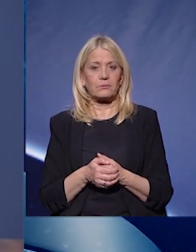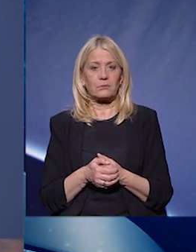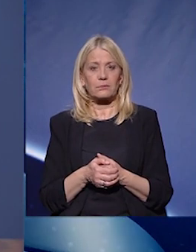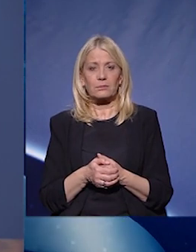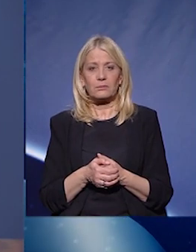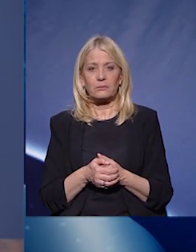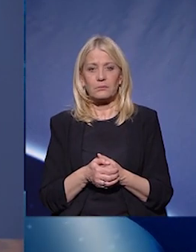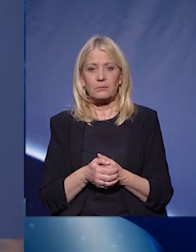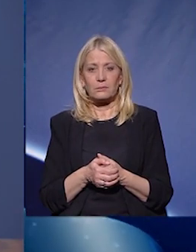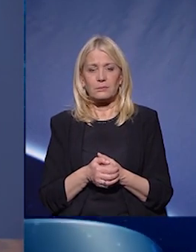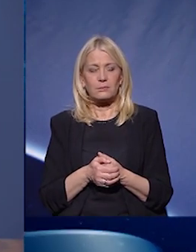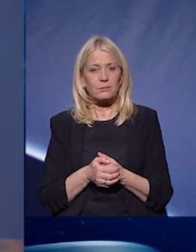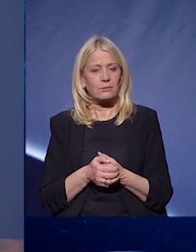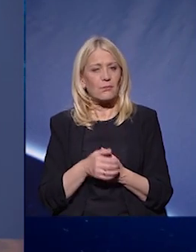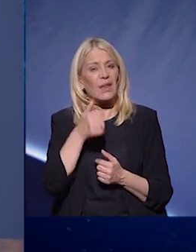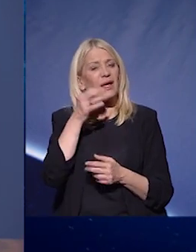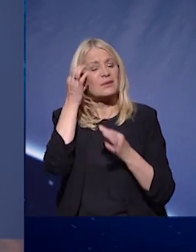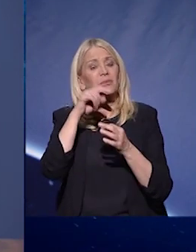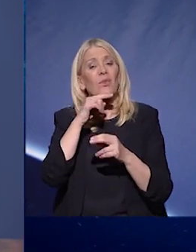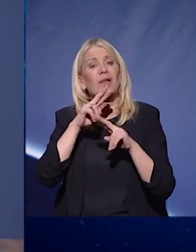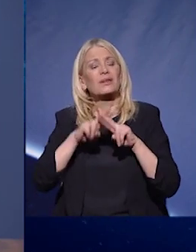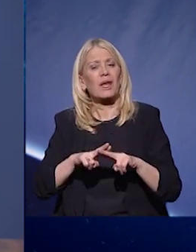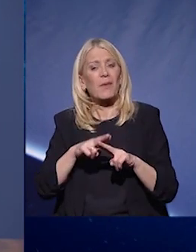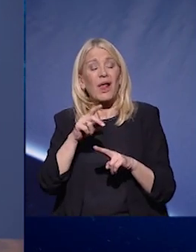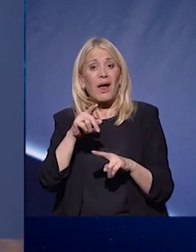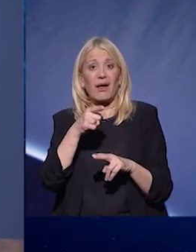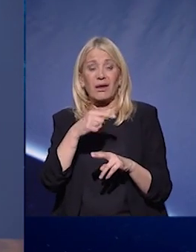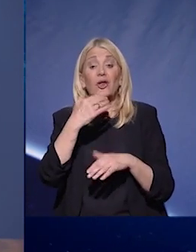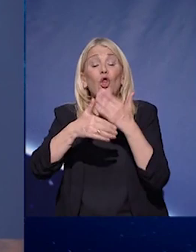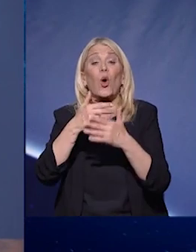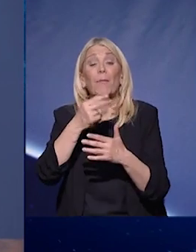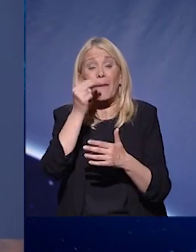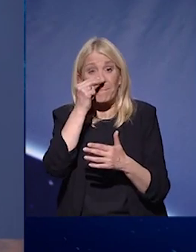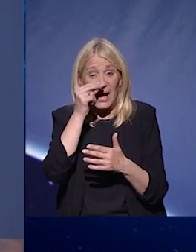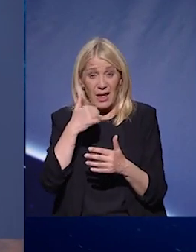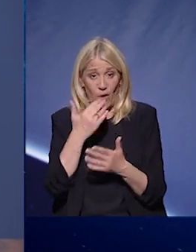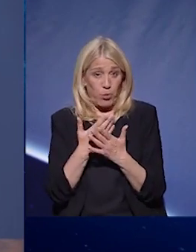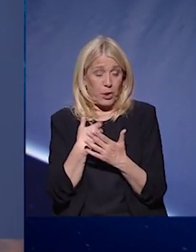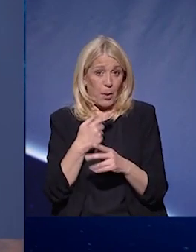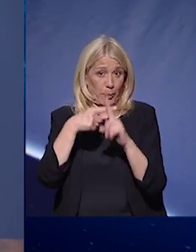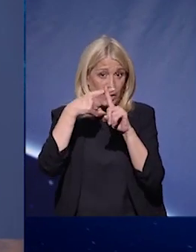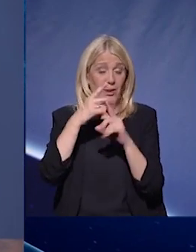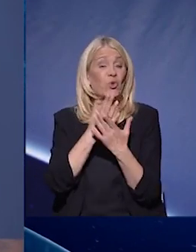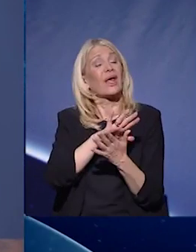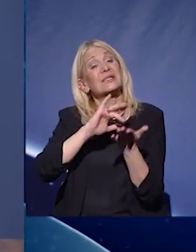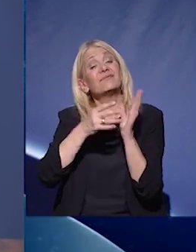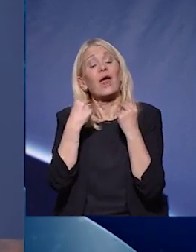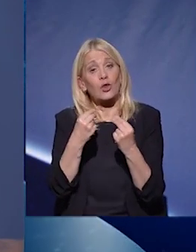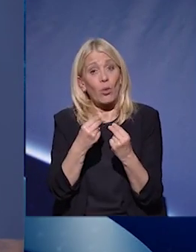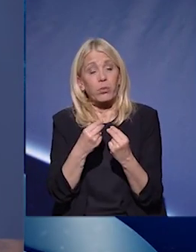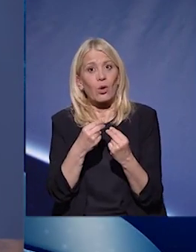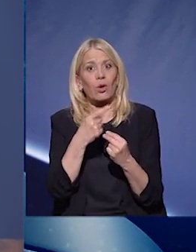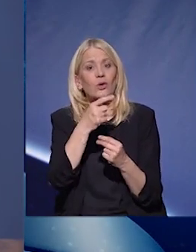Za koju mislite da bi trebalo da ostane tokom maja? Bez obzira, ako budemo optimisti, sve bude dobro. Su to